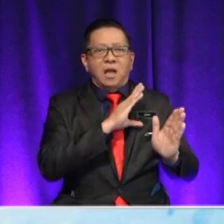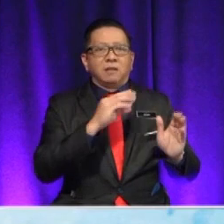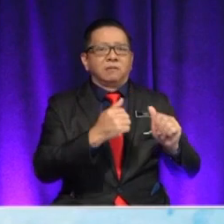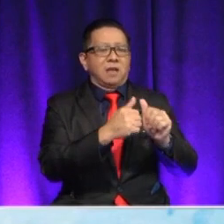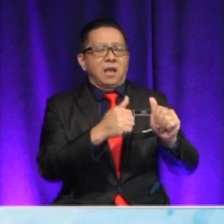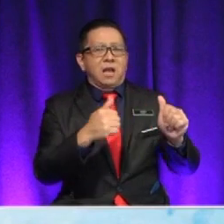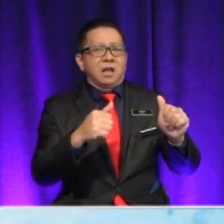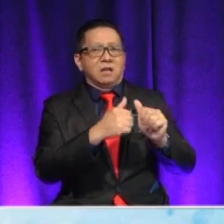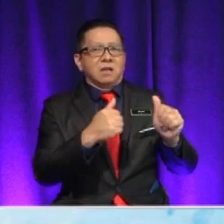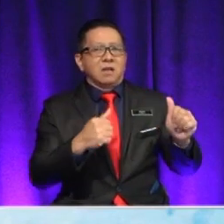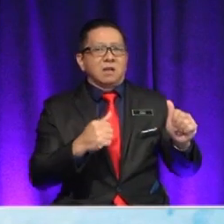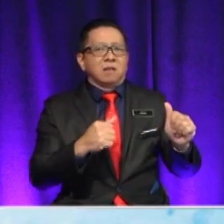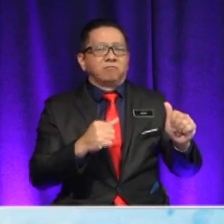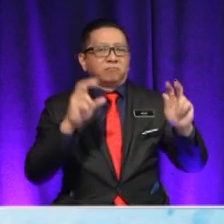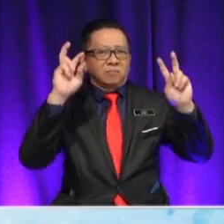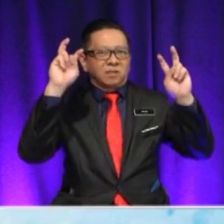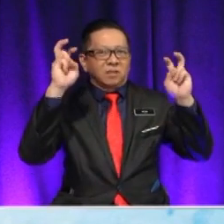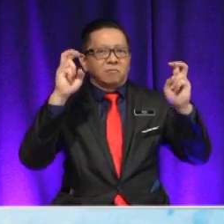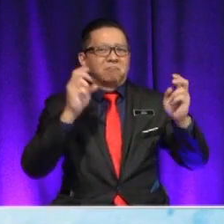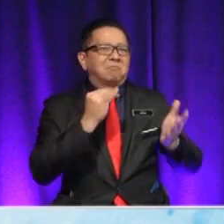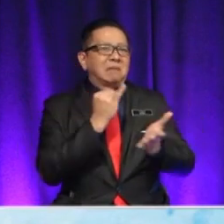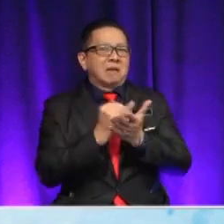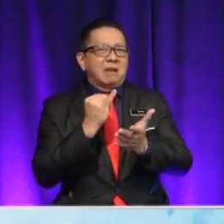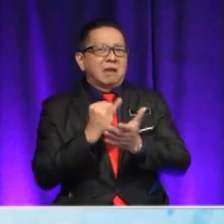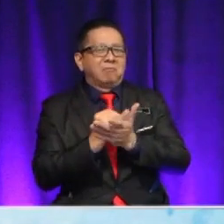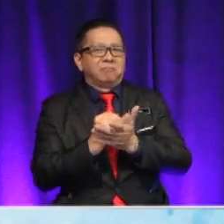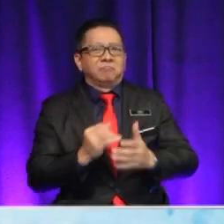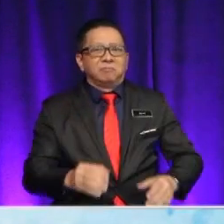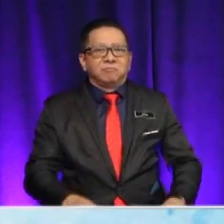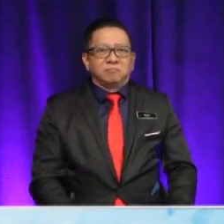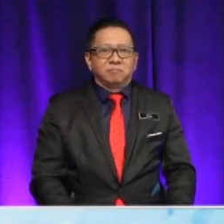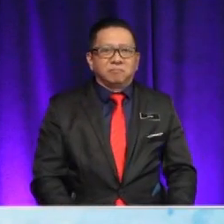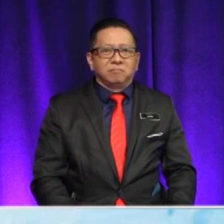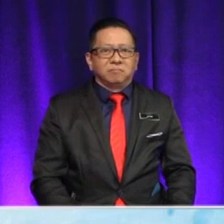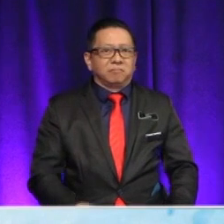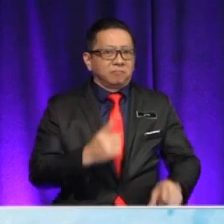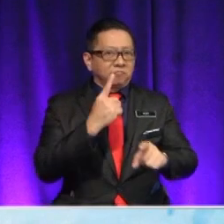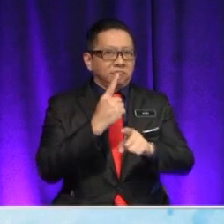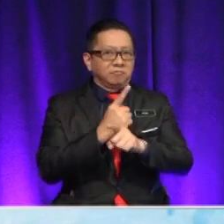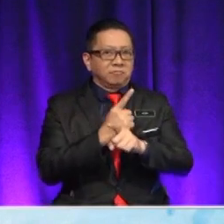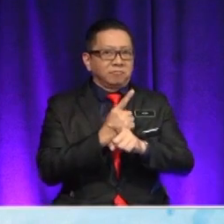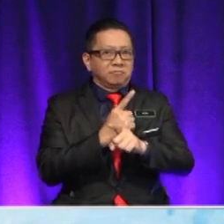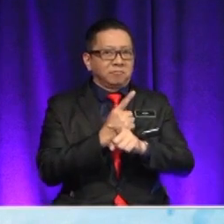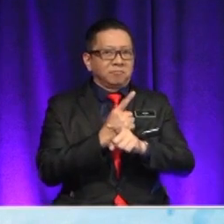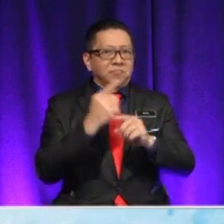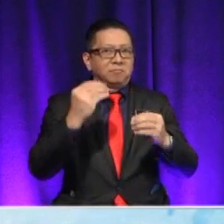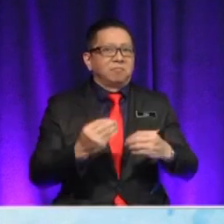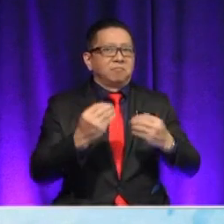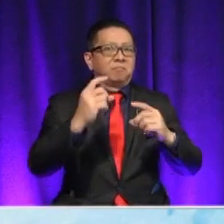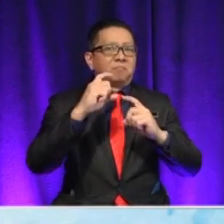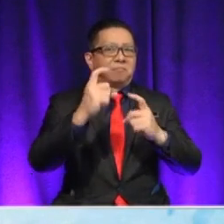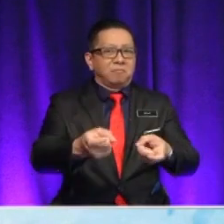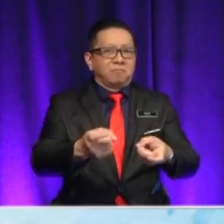dapat dihindarkan. Okey, terima kasih Danish. Bagaimana cikgu? Betul cikgu? Betul, dan kita bagi tadi bintang